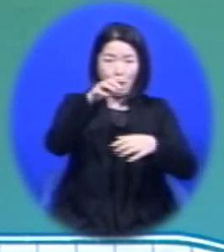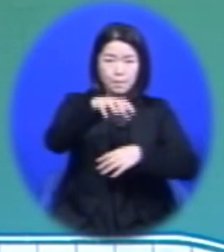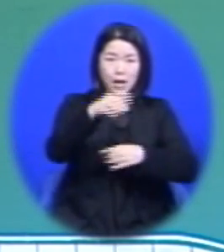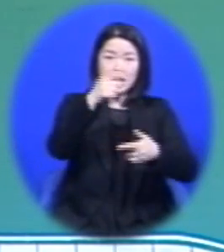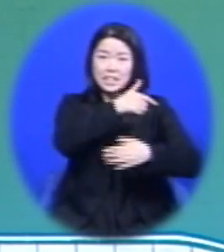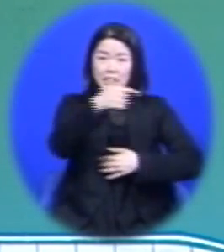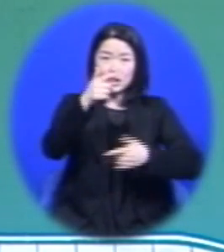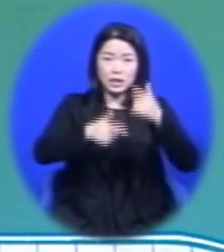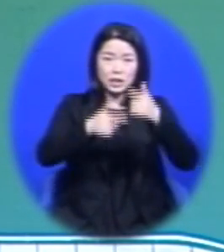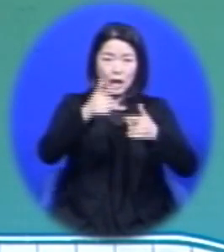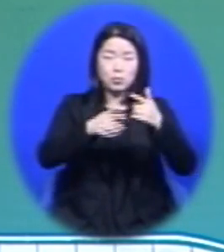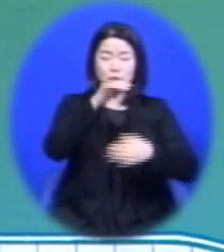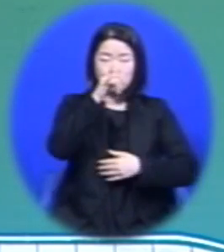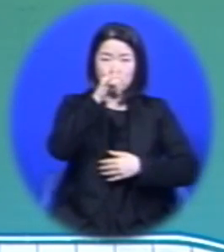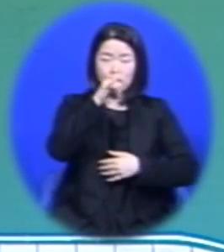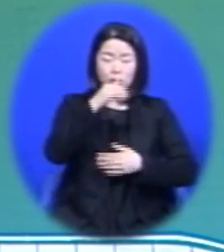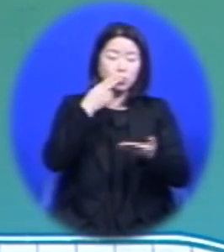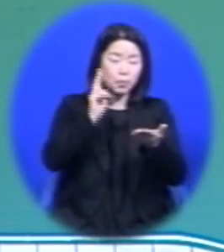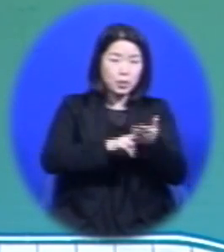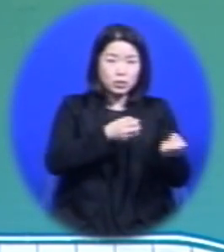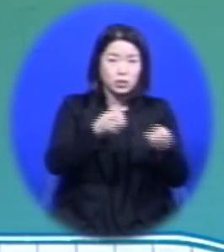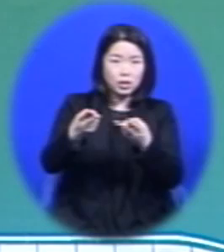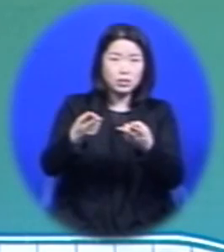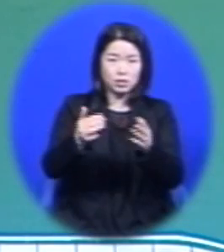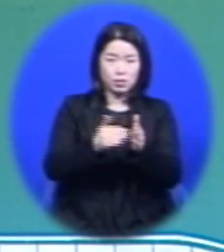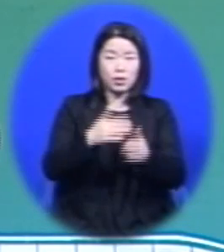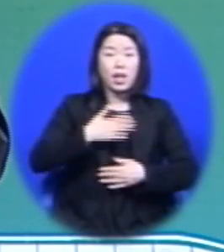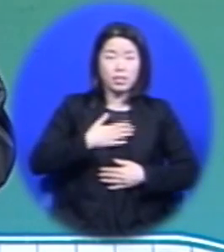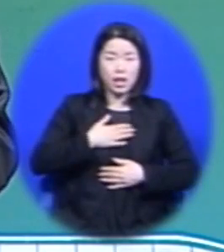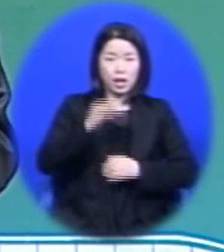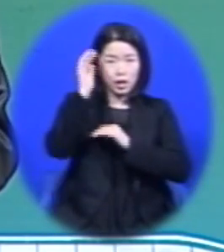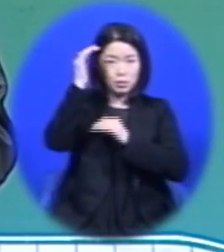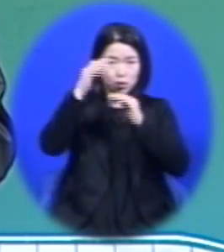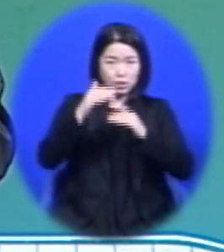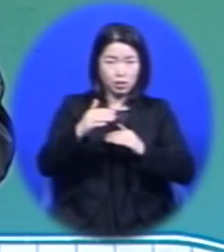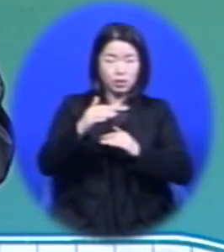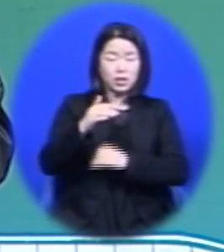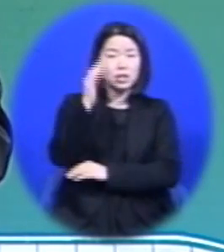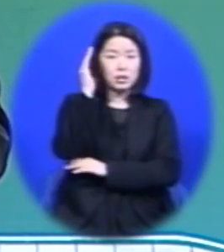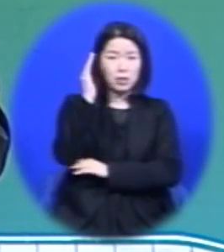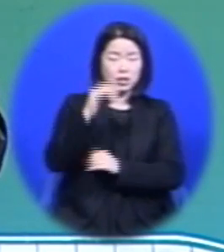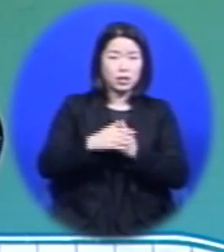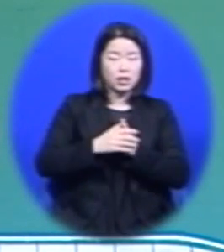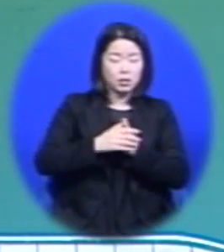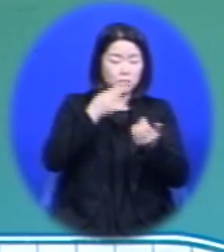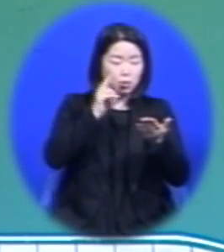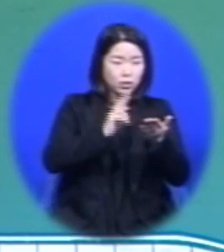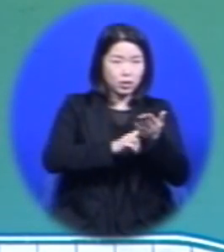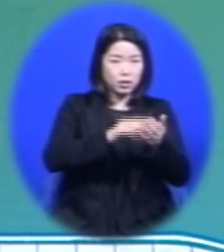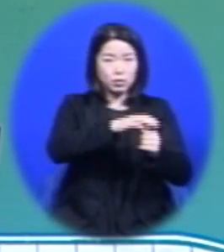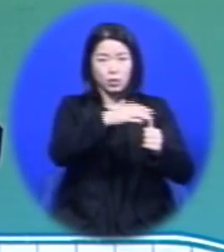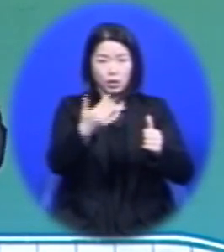그래서 아내에게 편지를 썼습니다. 출소되기 전에. 내가 이런 사정으로 이제 만기 출소를 하게 되는데